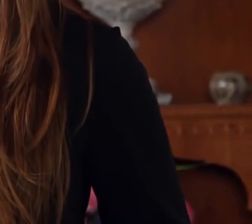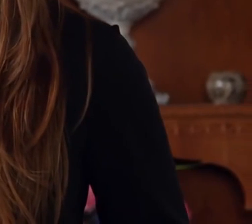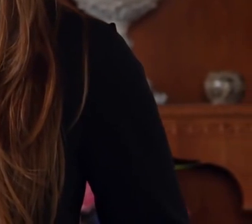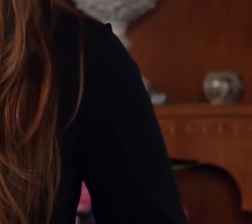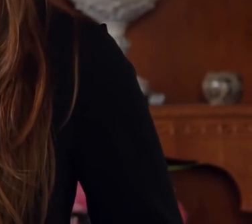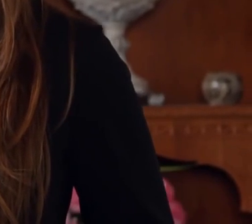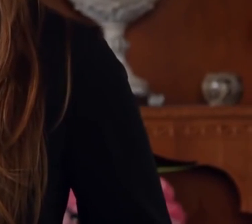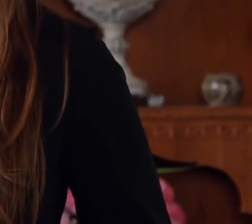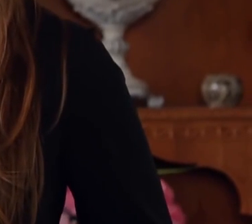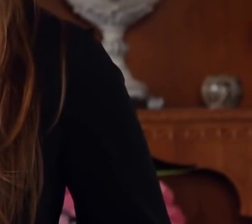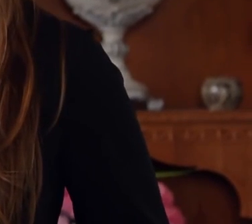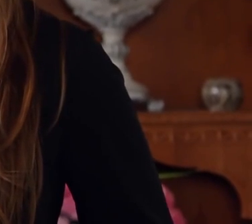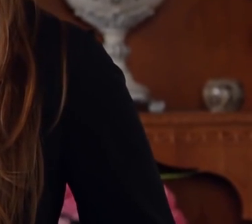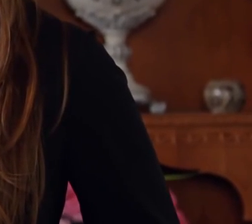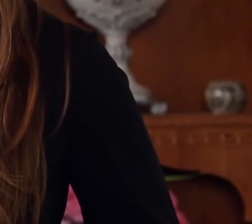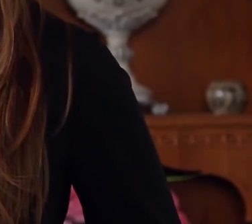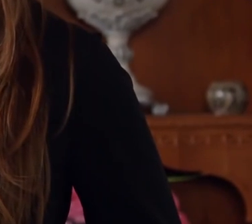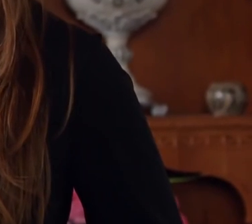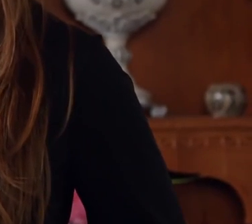Alev sinirle kapattı.